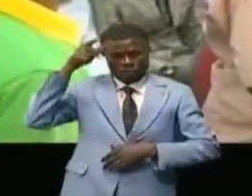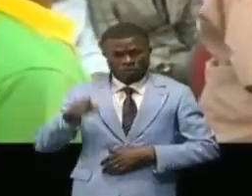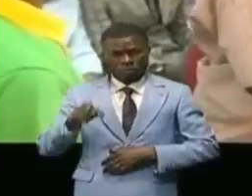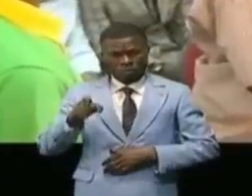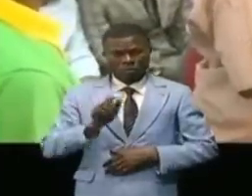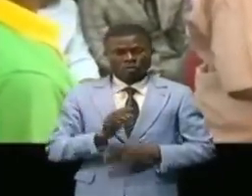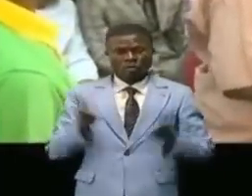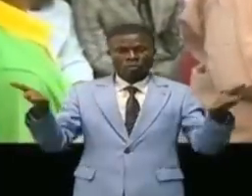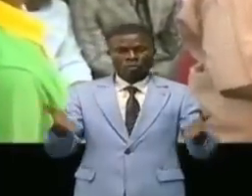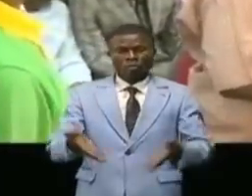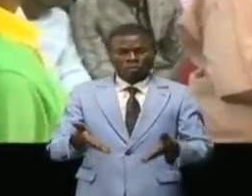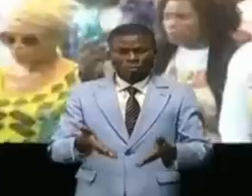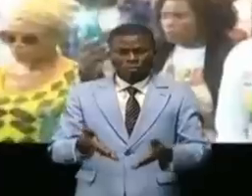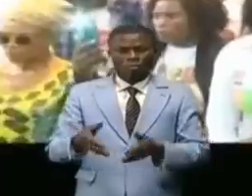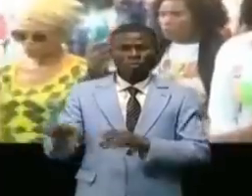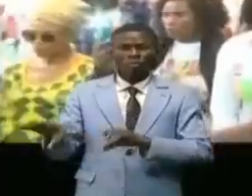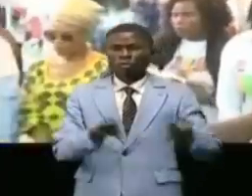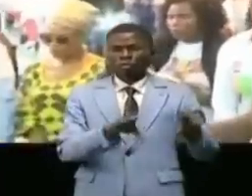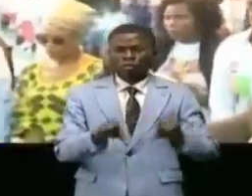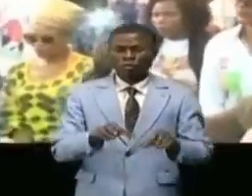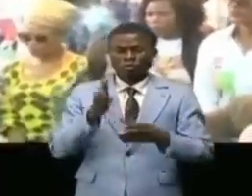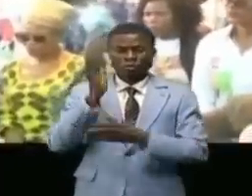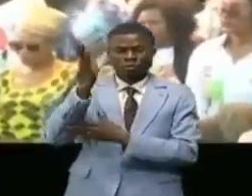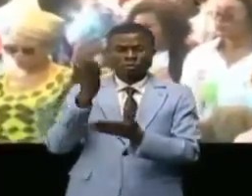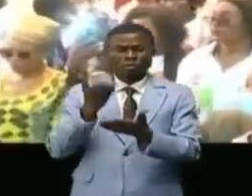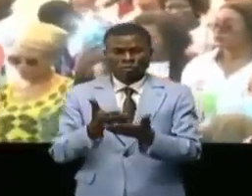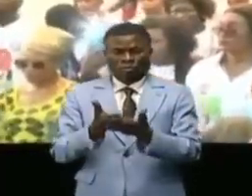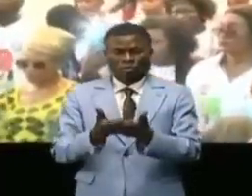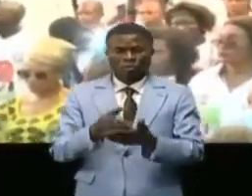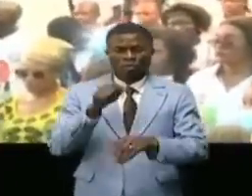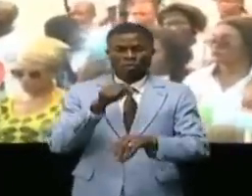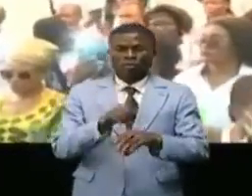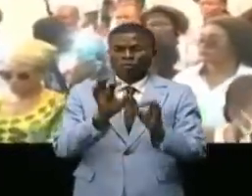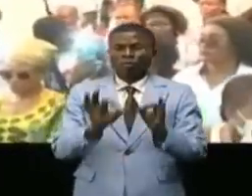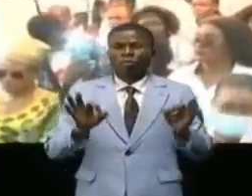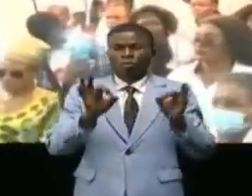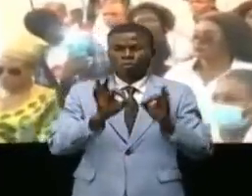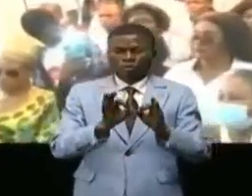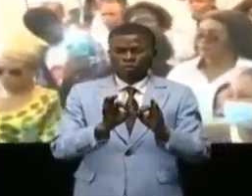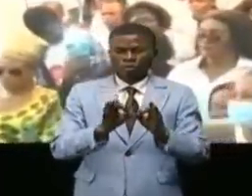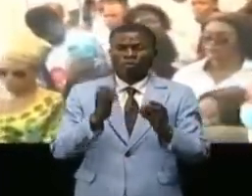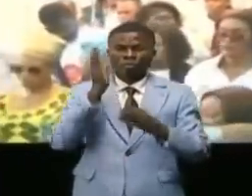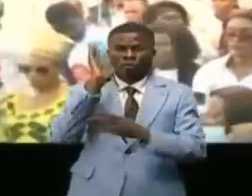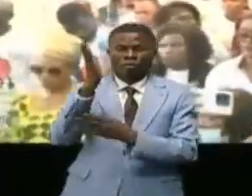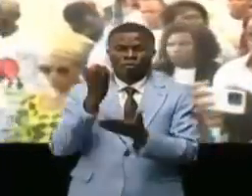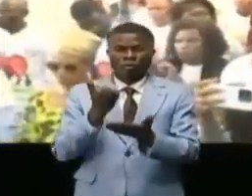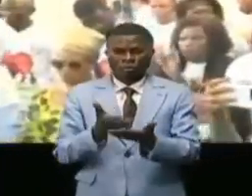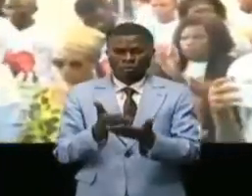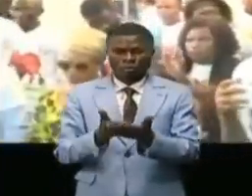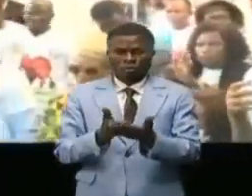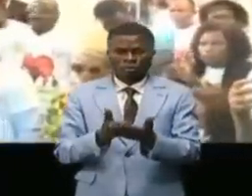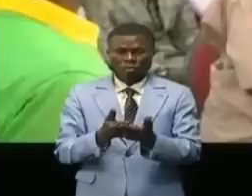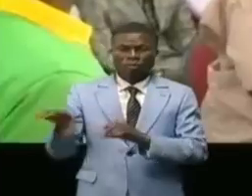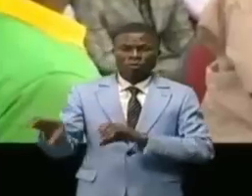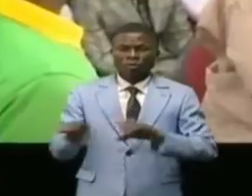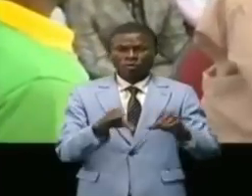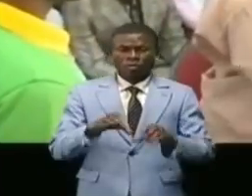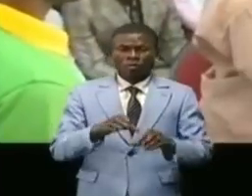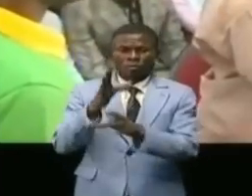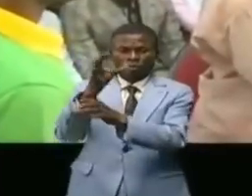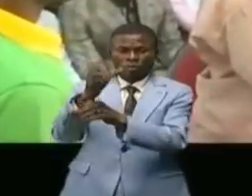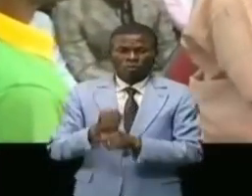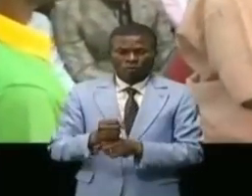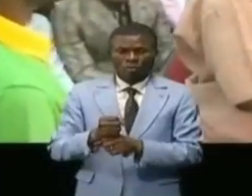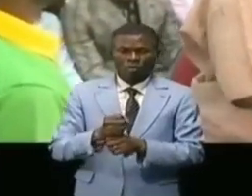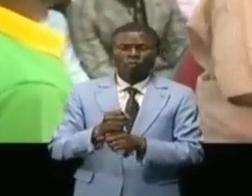on prépare à cette grande matinée politique ainsi le moment le plus fort de cette matinée a été la cérémonie des réceptions de